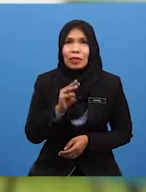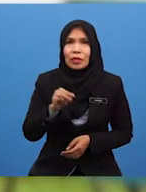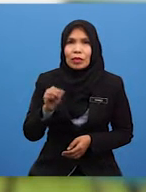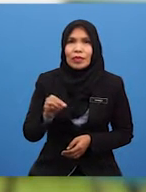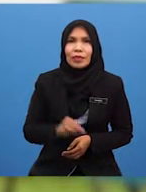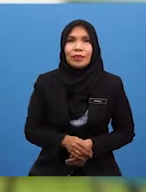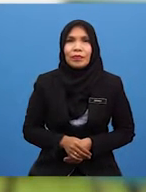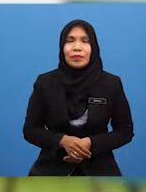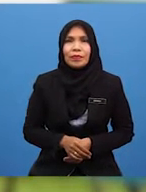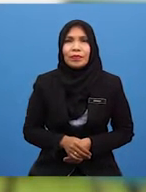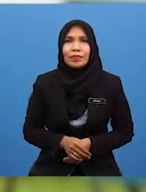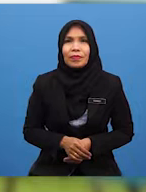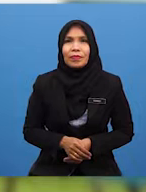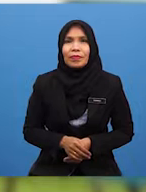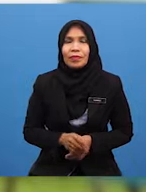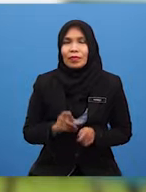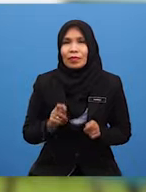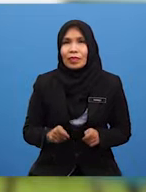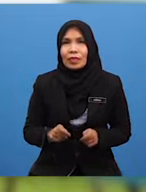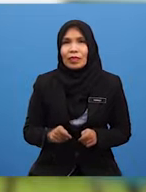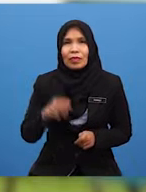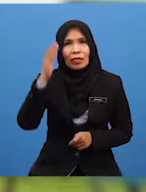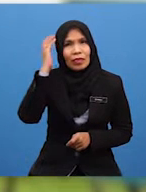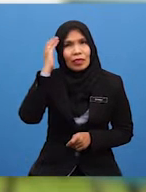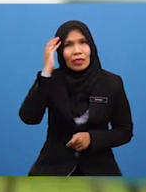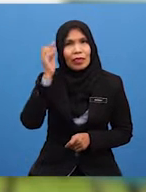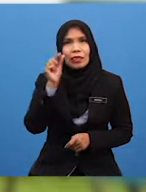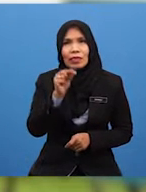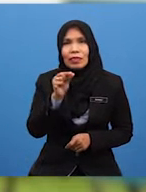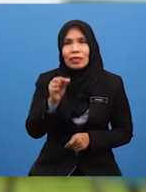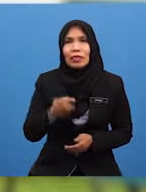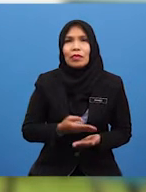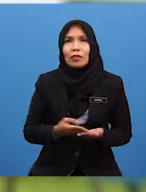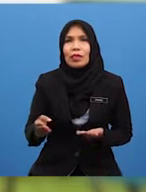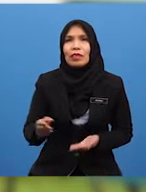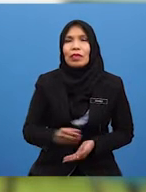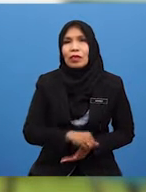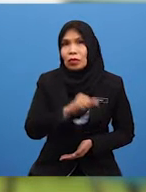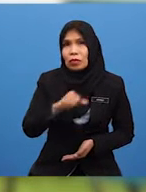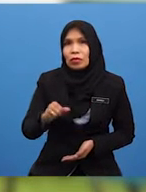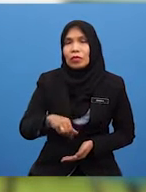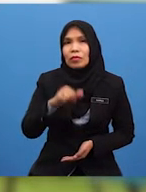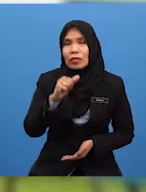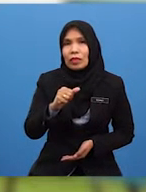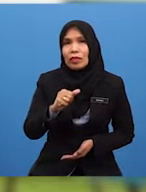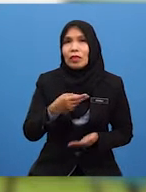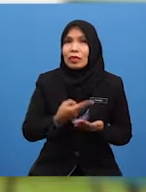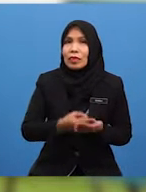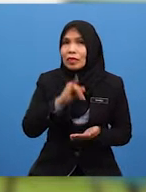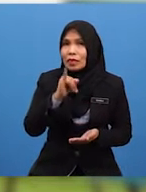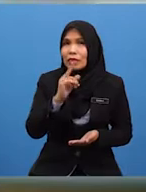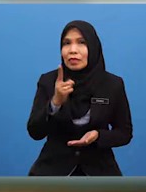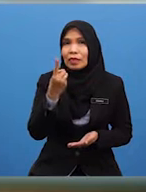Murid-murid hanya perlu hafal titik-titik bagi huruf A sehingga J